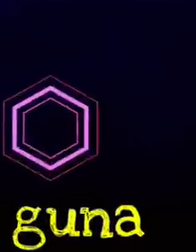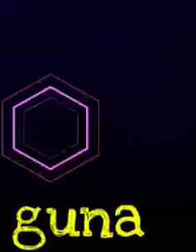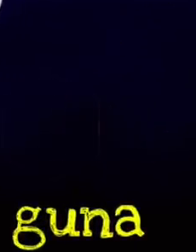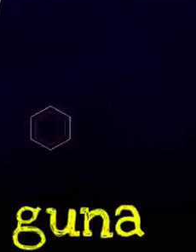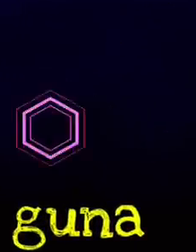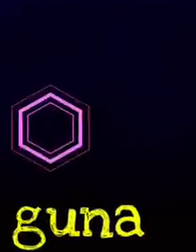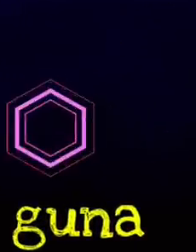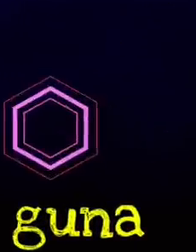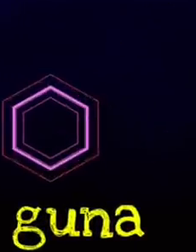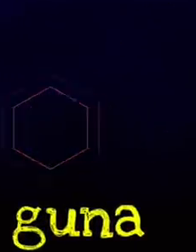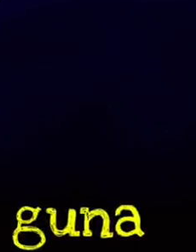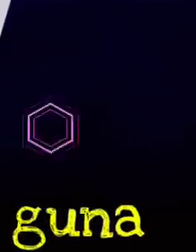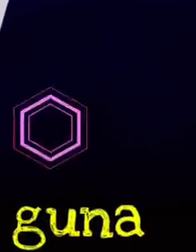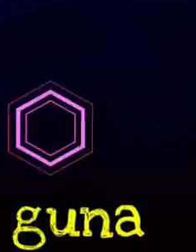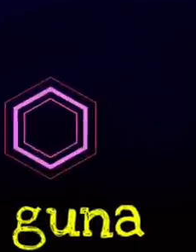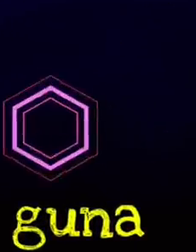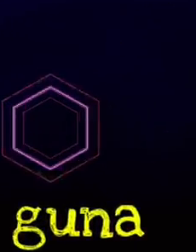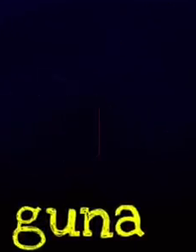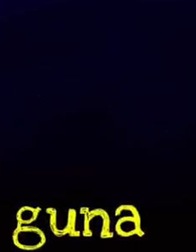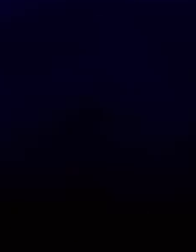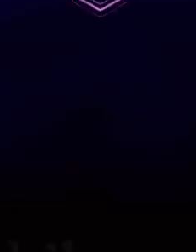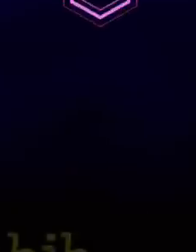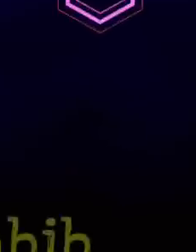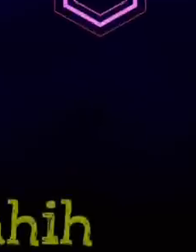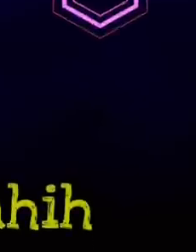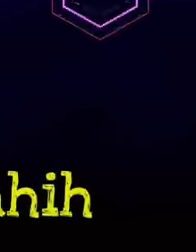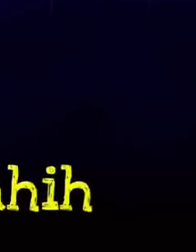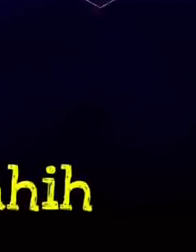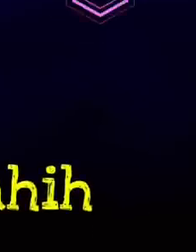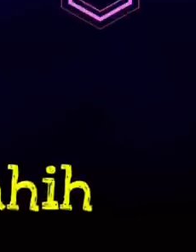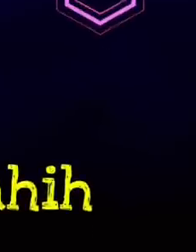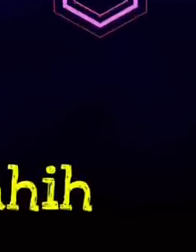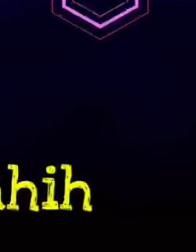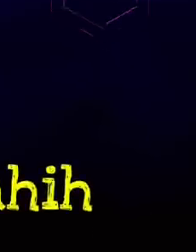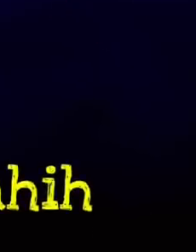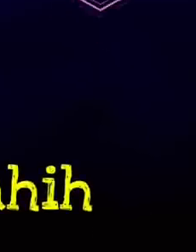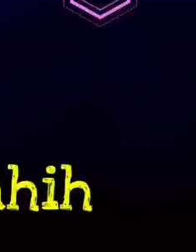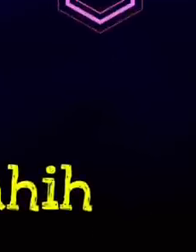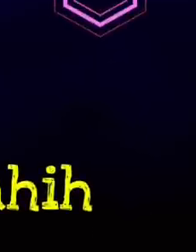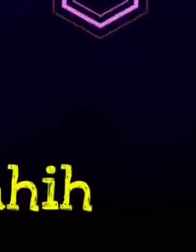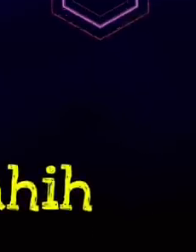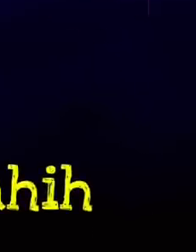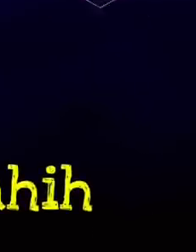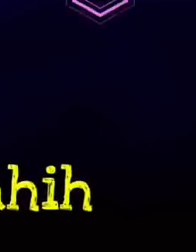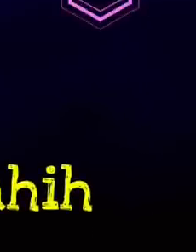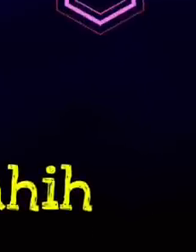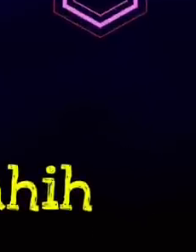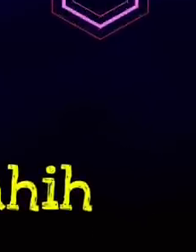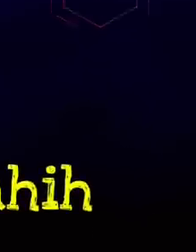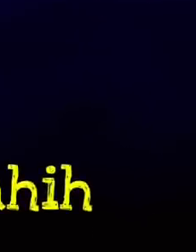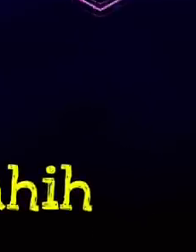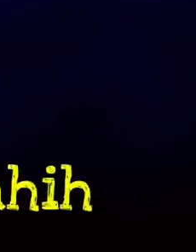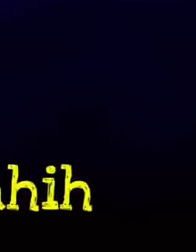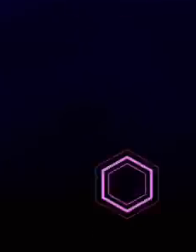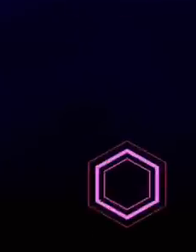ancaman privasi maklumat dan gambar disalah guna maklumat belum pasti Shahih